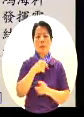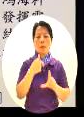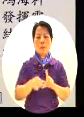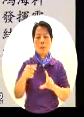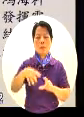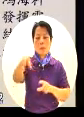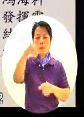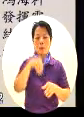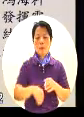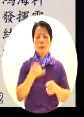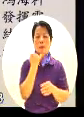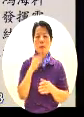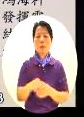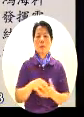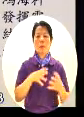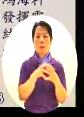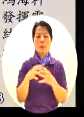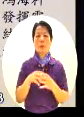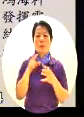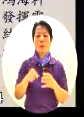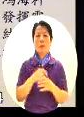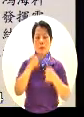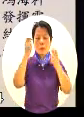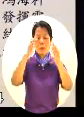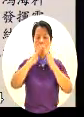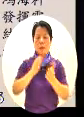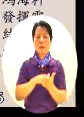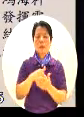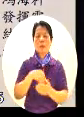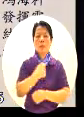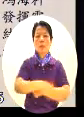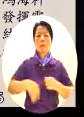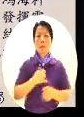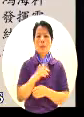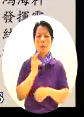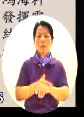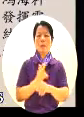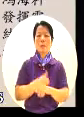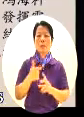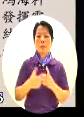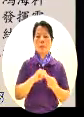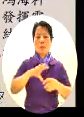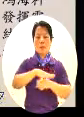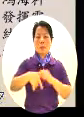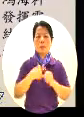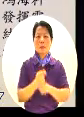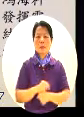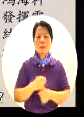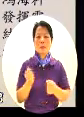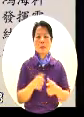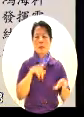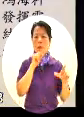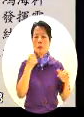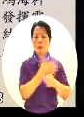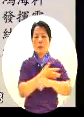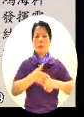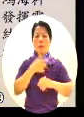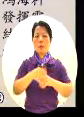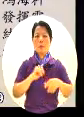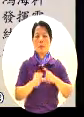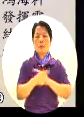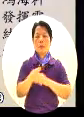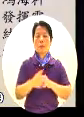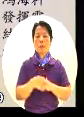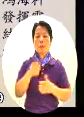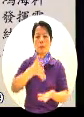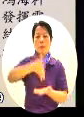哈，结合我们高雄软体科技园区，包括鸿海科技大楼哈，透过我